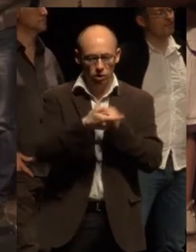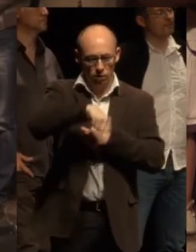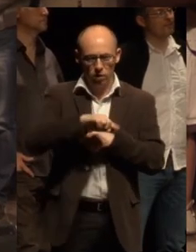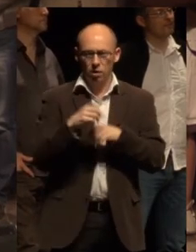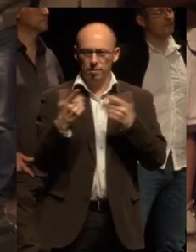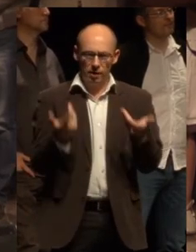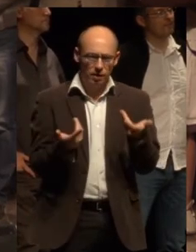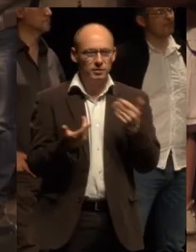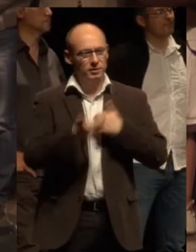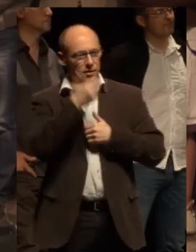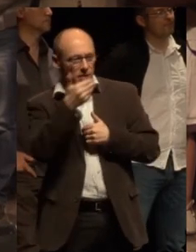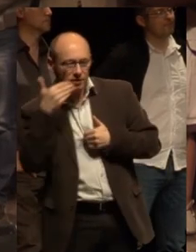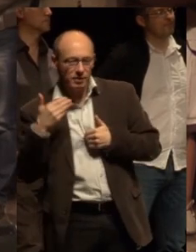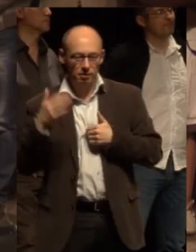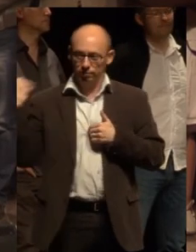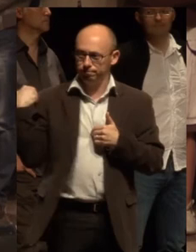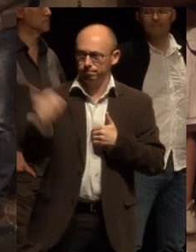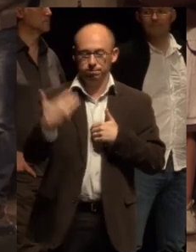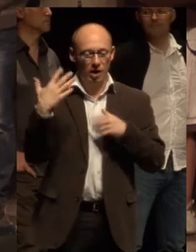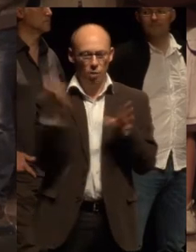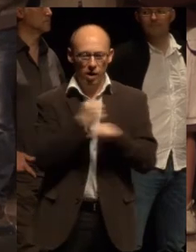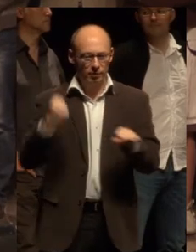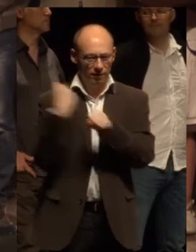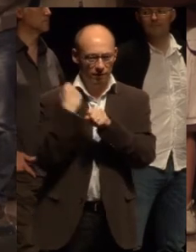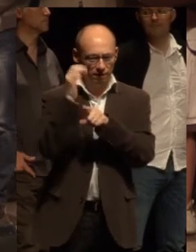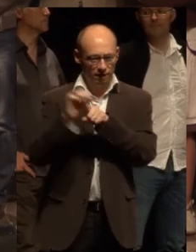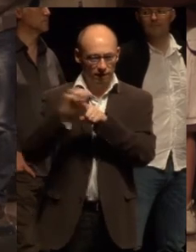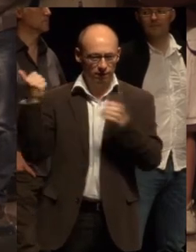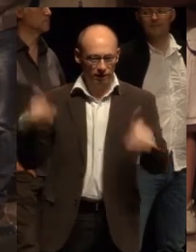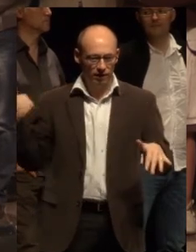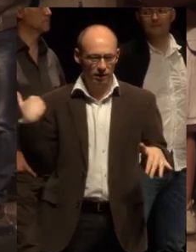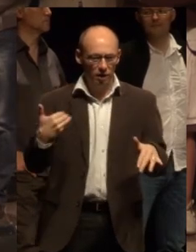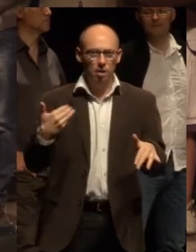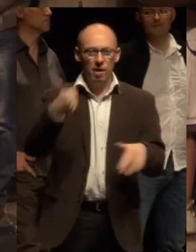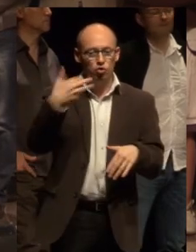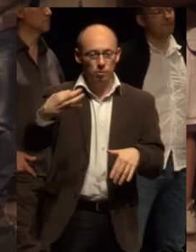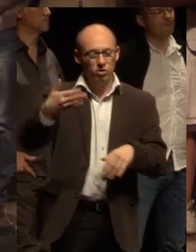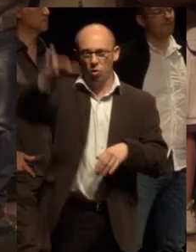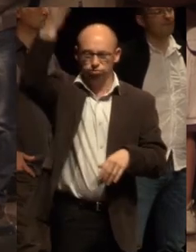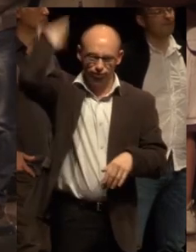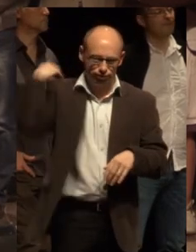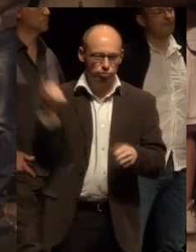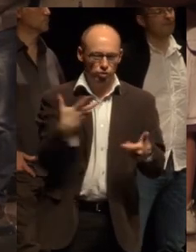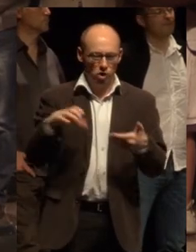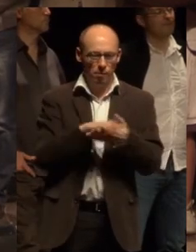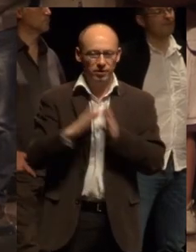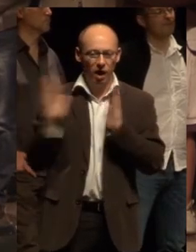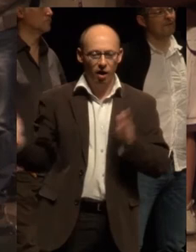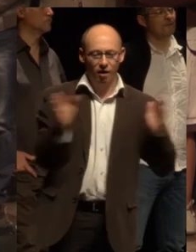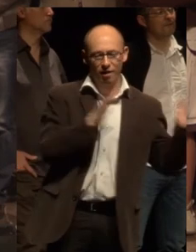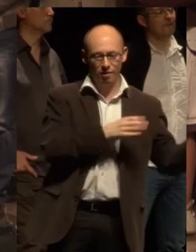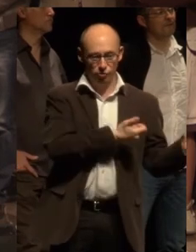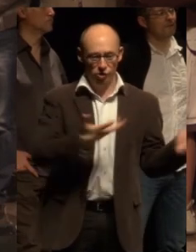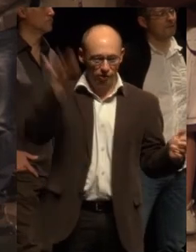une semaine, mais depuis des mandats, plusieurs mandats. Si aujourd'hui on aime vivre à Grenoble, si on aime